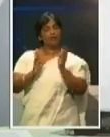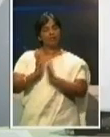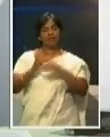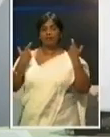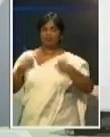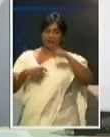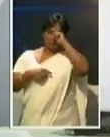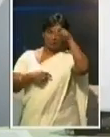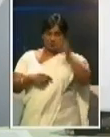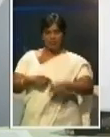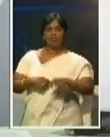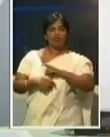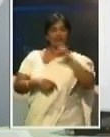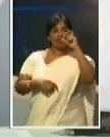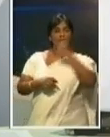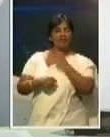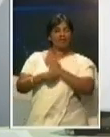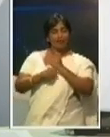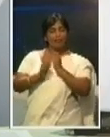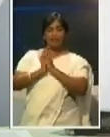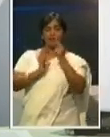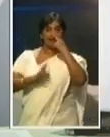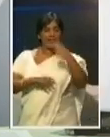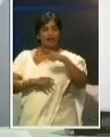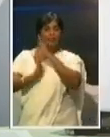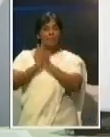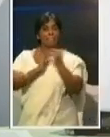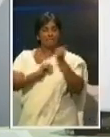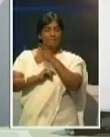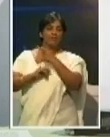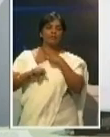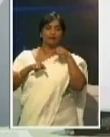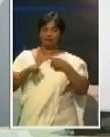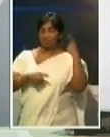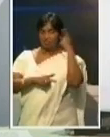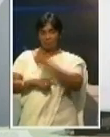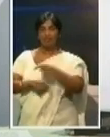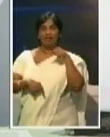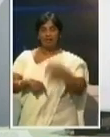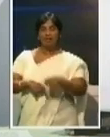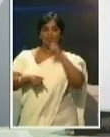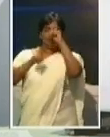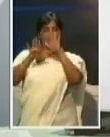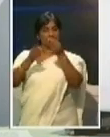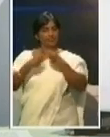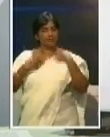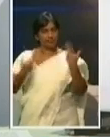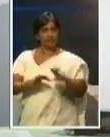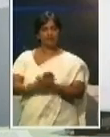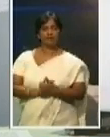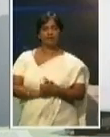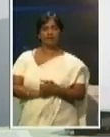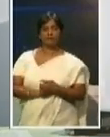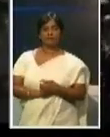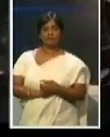අග්‍රමාත්‍ය මහින්ද රාජපක්ෂ මහතා කොළඹ ගංගාරාමය සහ නාරාහිම්පිට අභයාරාමය විහාරස්ථාන වෙත පැමිණ අද ආශිර්වාද ලබා ගත්තා.